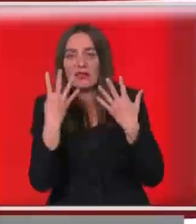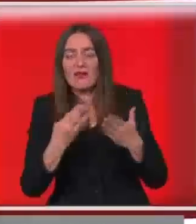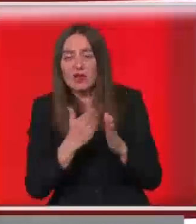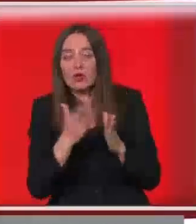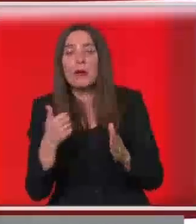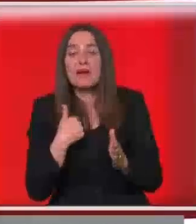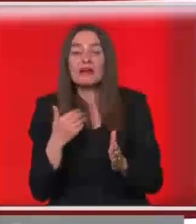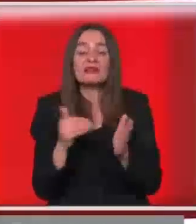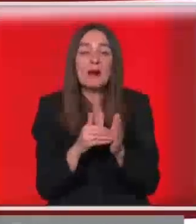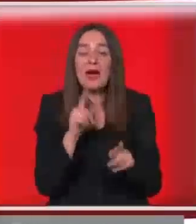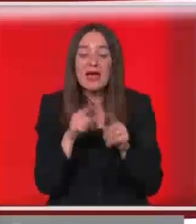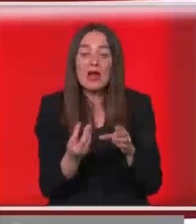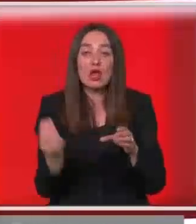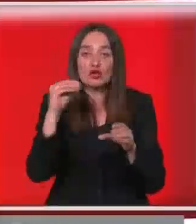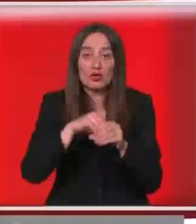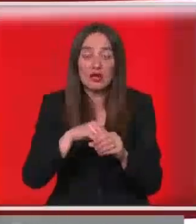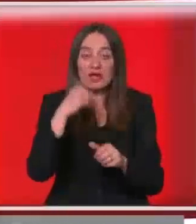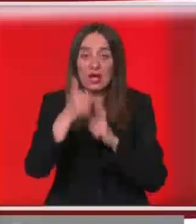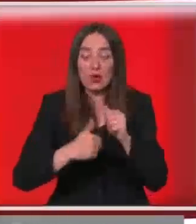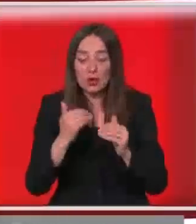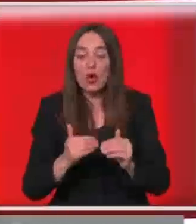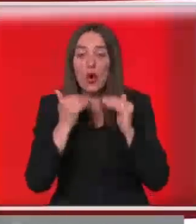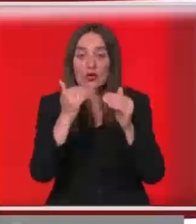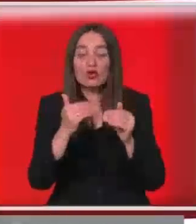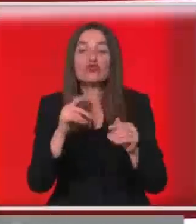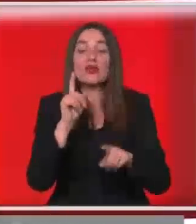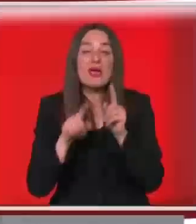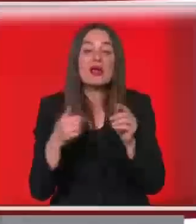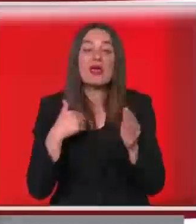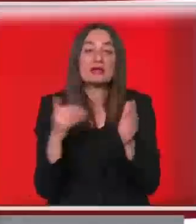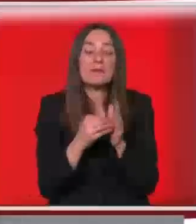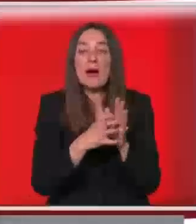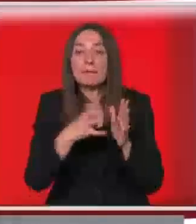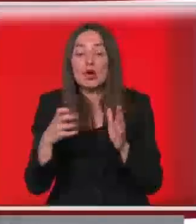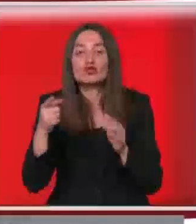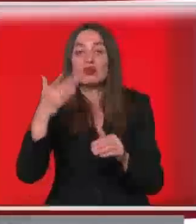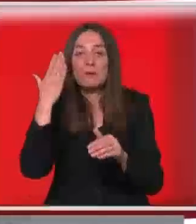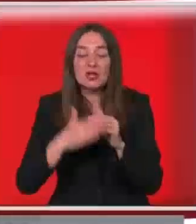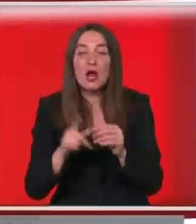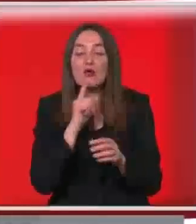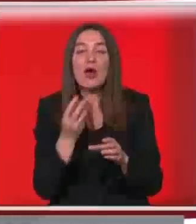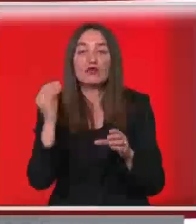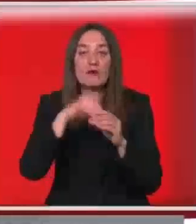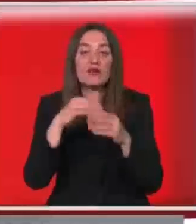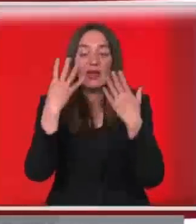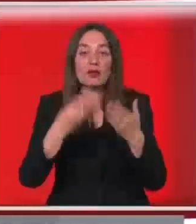meni treba ili dodatnih godinu dana grace perioda, ili treba da produžimo taj rok koji je dodatnih 9 godina na 15,